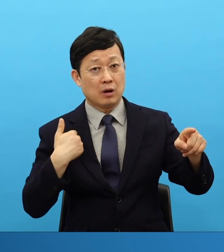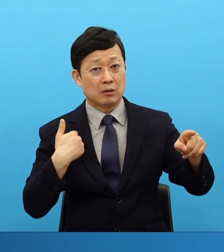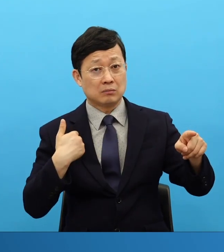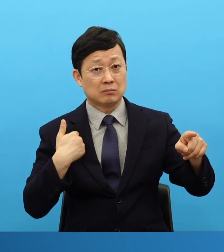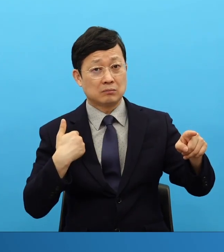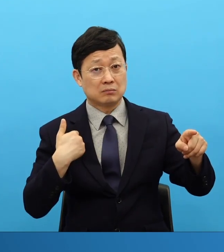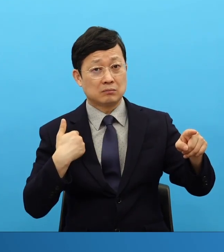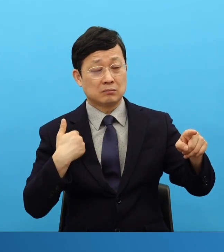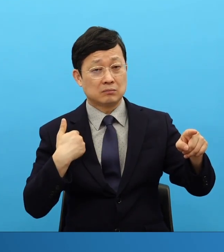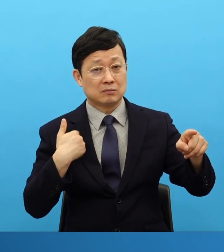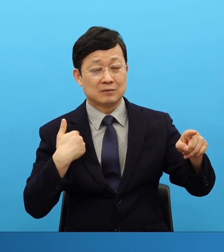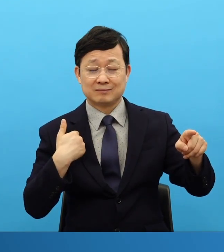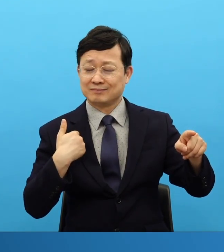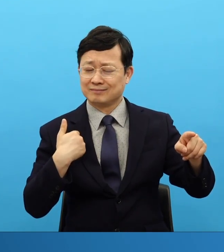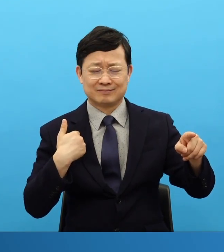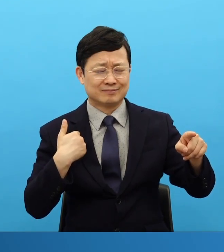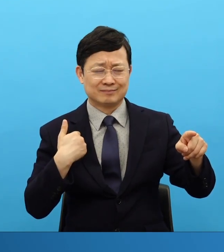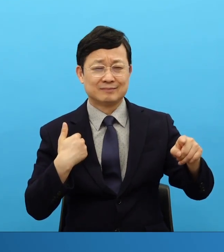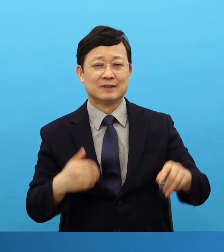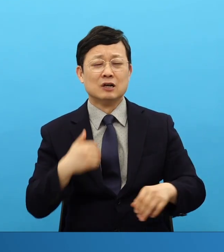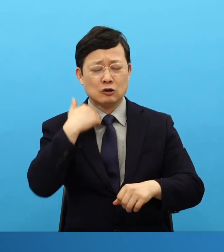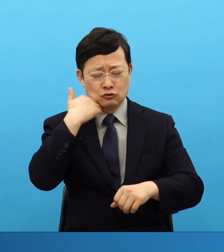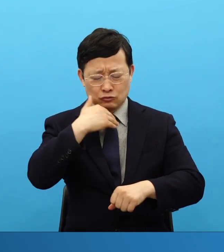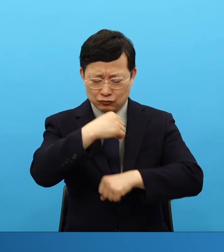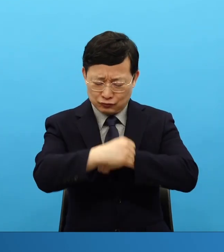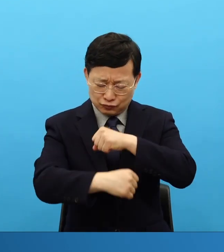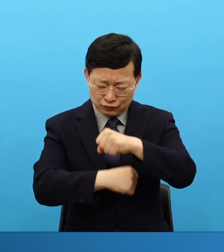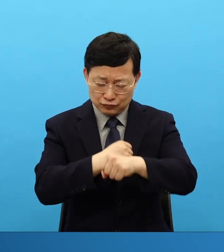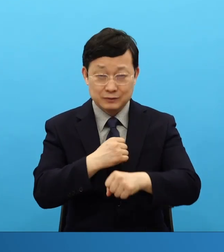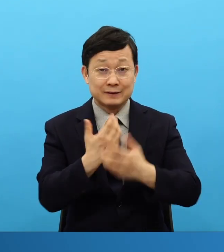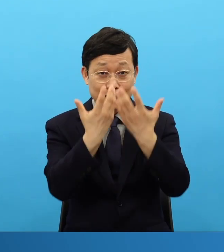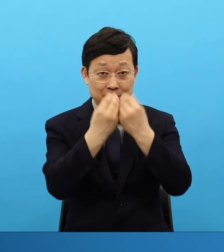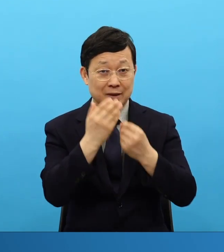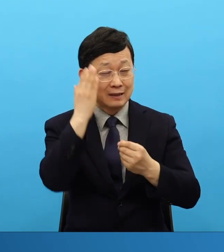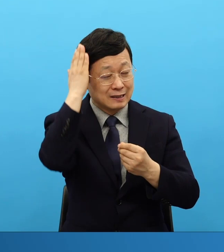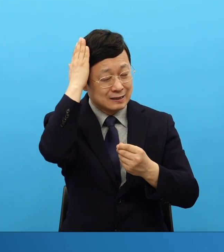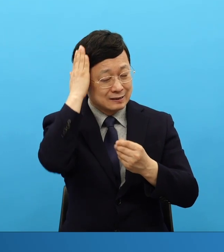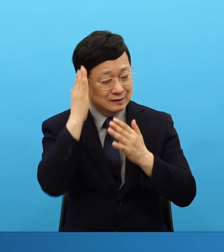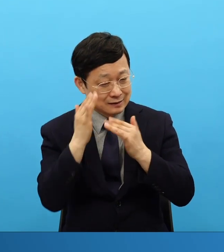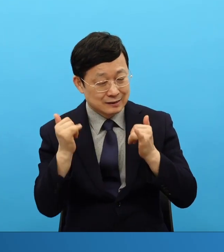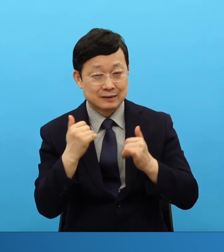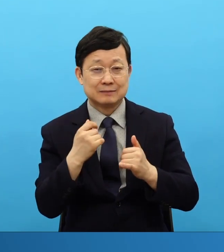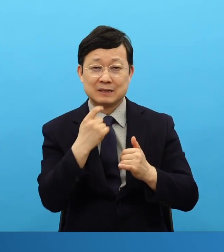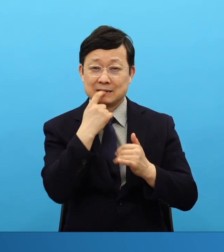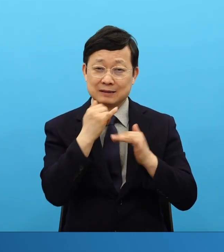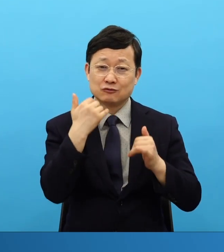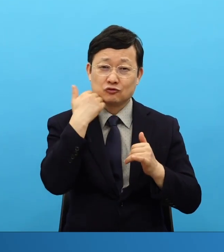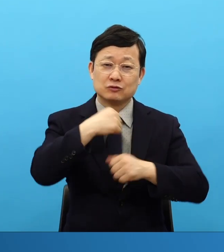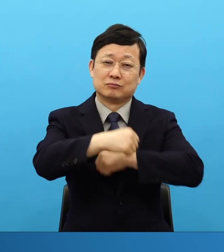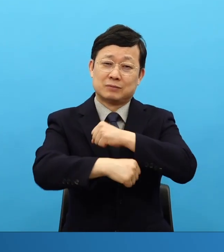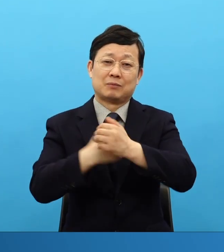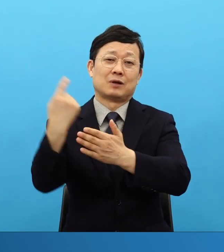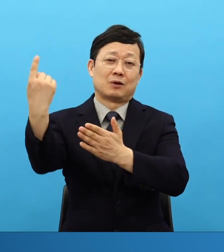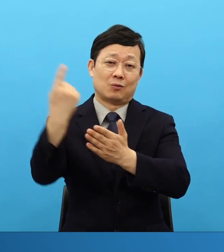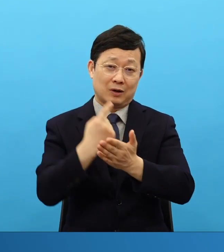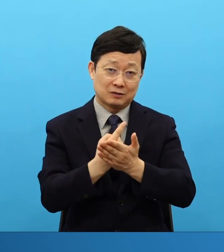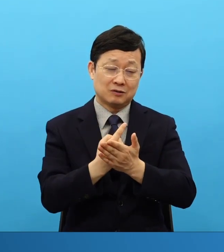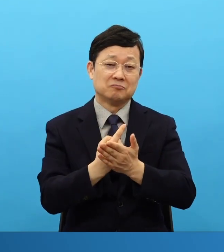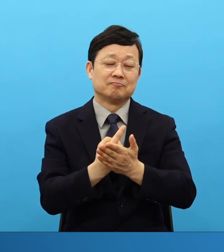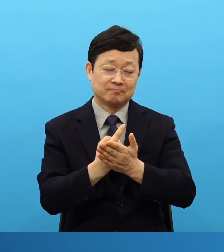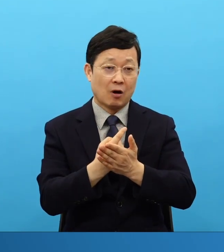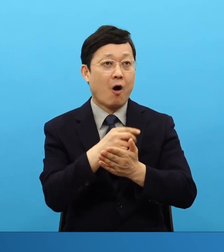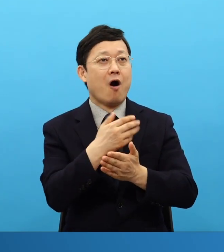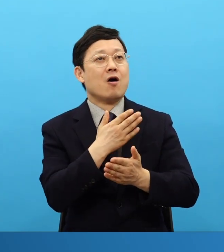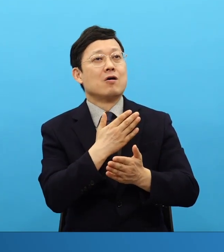교회다 이런 생각 들어야 돼요. An African American 그렇죠? must come to the church and say, "Oh, this is my church." 흑인이 와서 불만도 얘기해야 돼요. And then they have to go and talk about what they're complaining. That means that